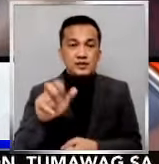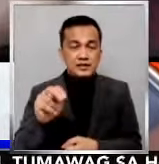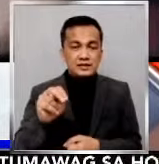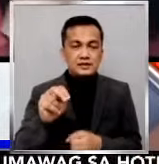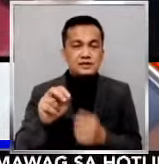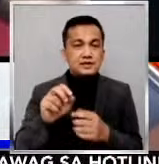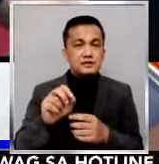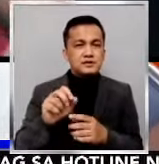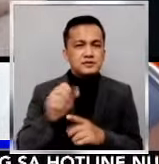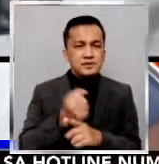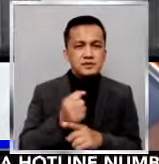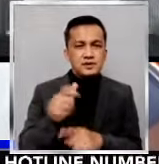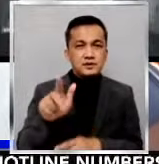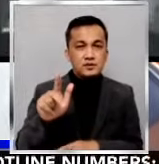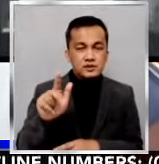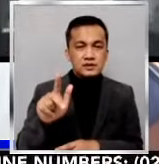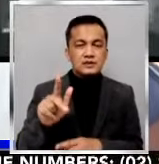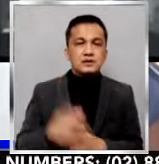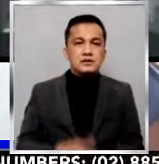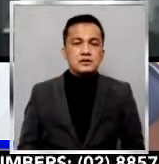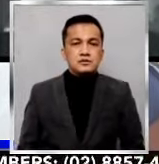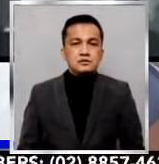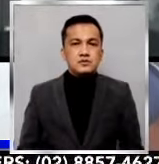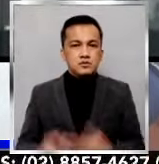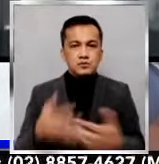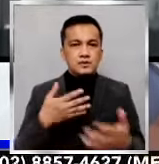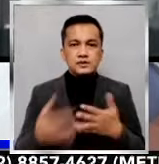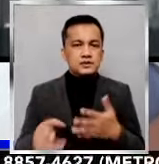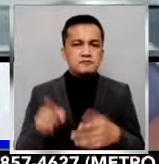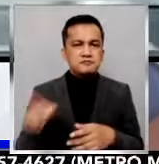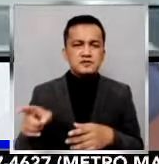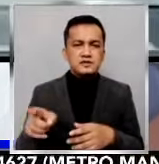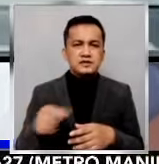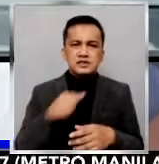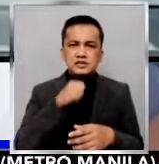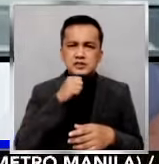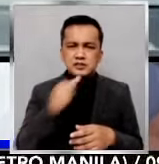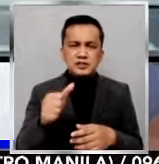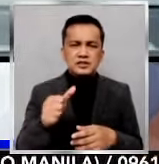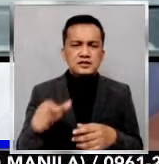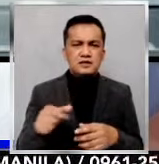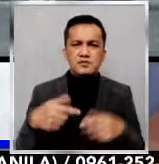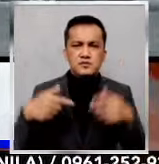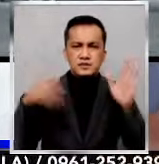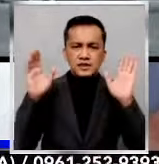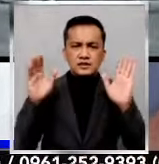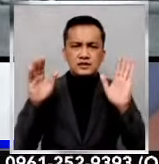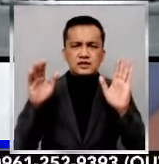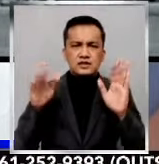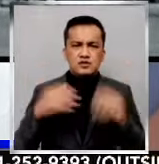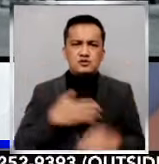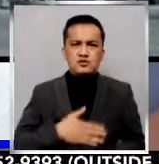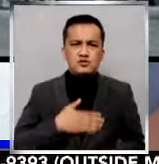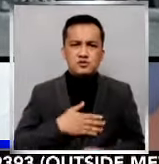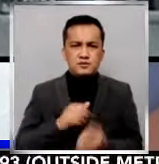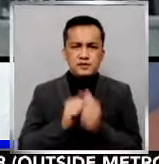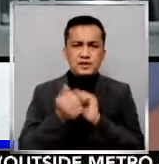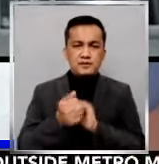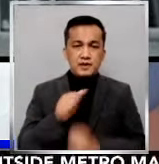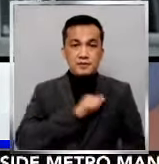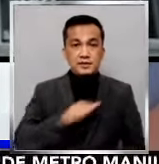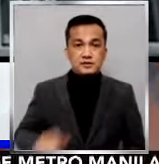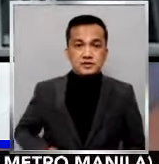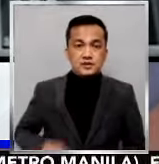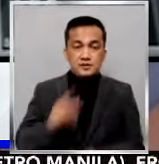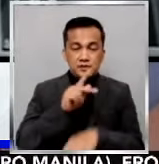Sa kabila nito, hindi siya bumibitaw sa pinapasanghanga rin bilang ambassador ng Philippine Powerlifting.